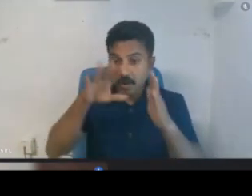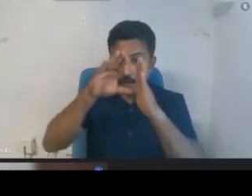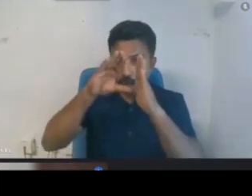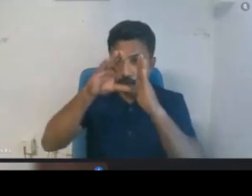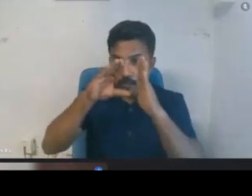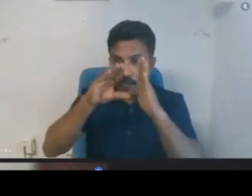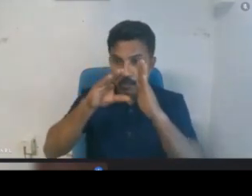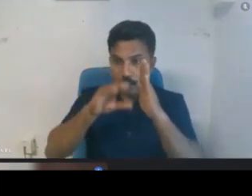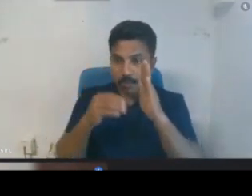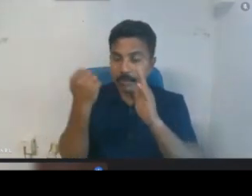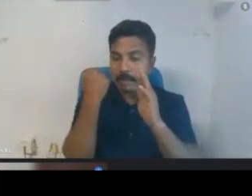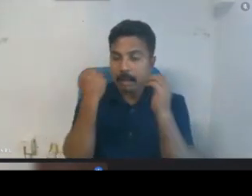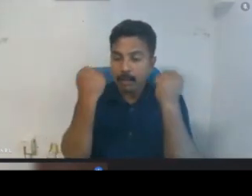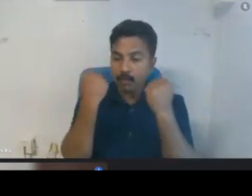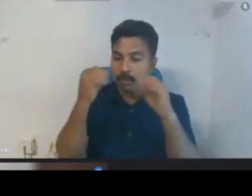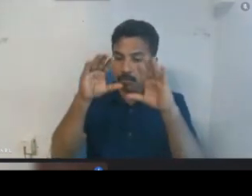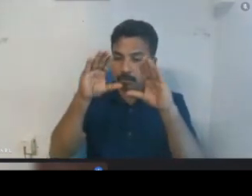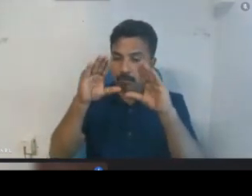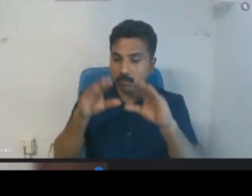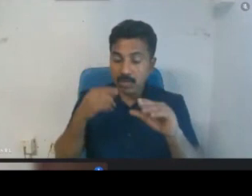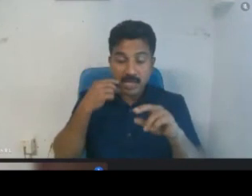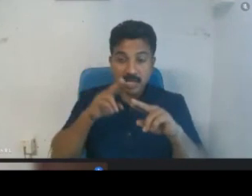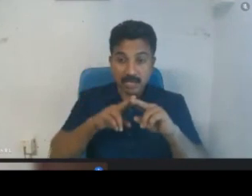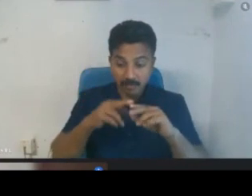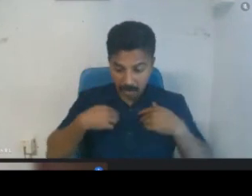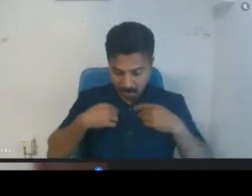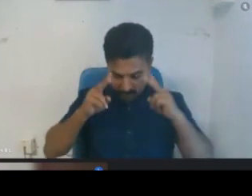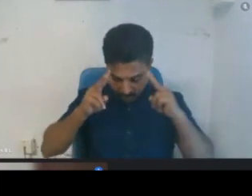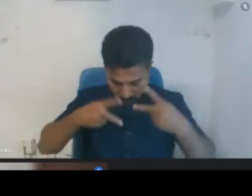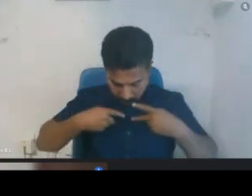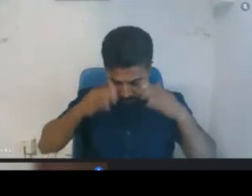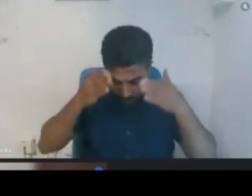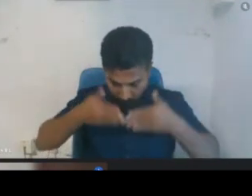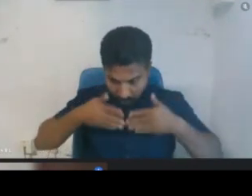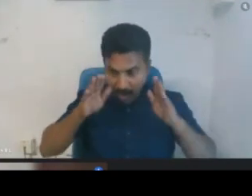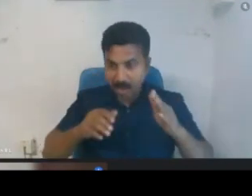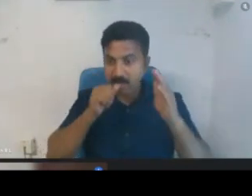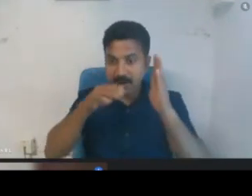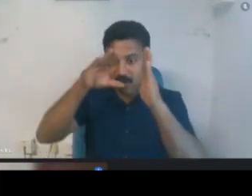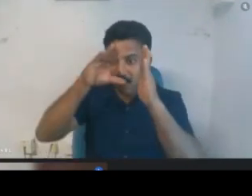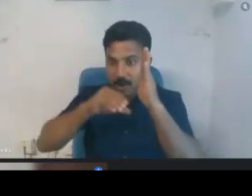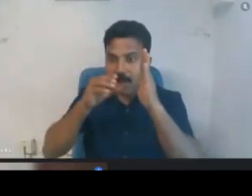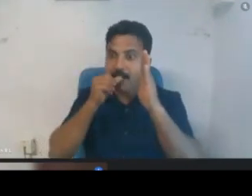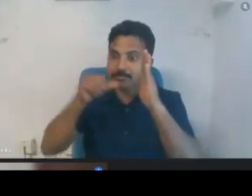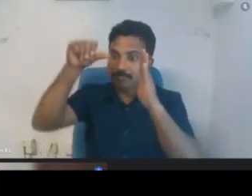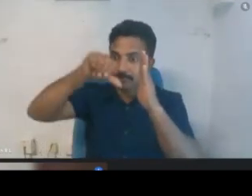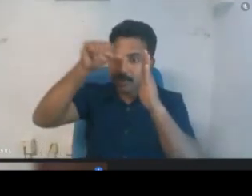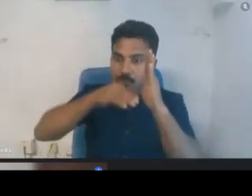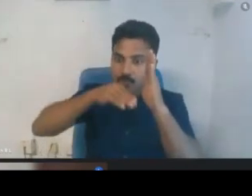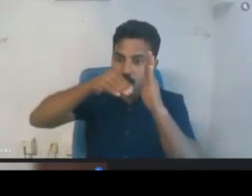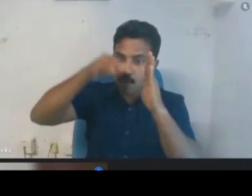ഊർജം പൊയ്ക്കൊണ്ടിരിക്കുകയാണ്. പക്ഷെ നിങ്ങൾ നിങ്ങളുടെ കാര്യം നോക്കുന്ന സമയത്ത് അല്ലെങ്കിൽ ആ ബാറ്ററി ഇടയ്ക്കിടയ്ക്ക് ഈ കുടം ഇടയ്ക്കിടയ്ക്ക് വെള്ളം